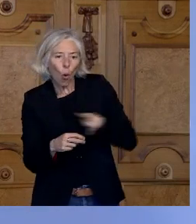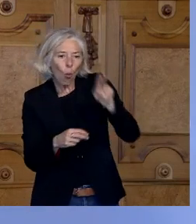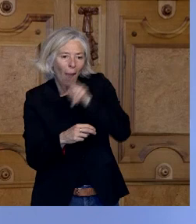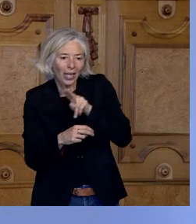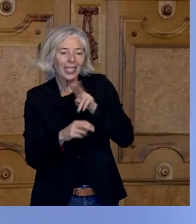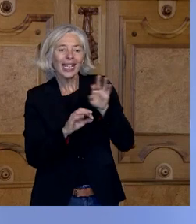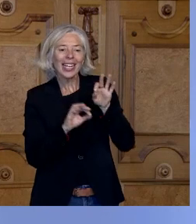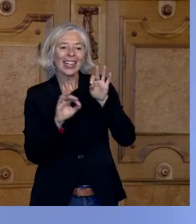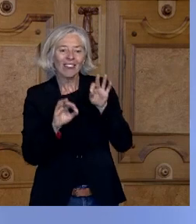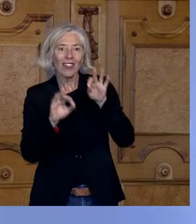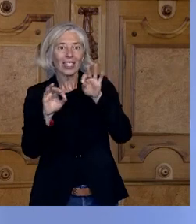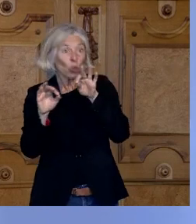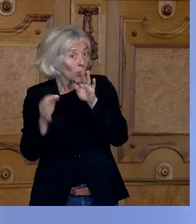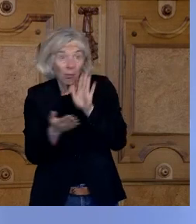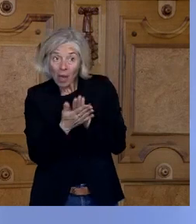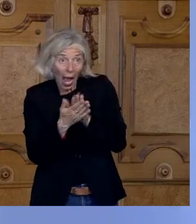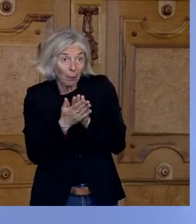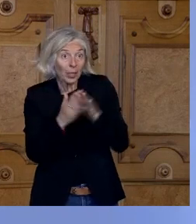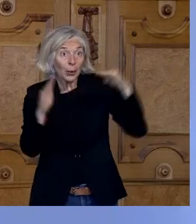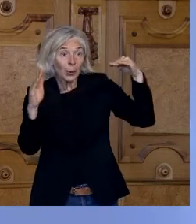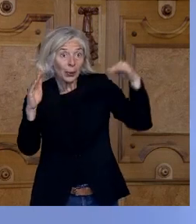Richtung mehr Normalität bewegen.